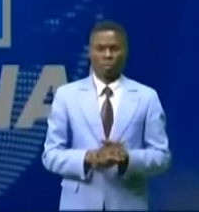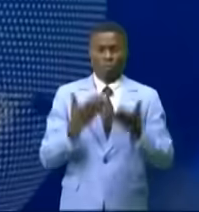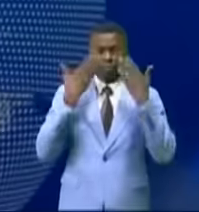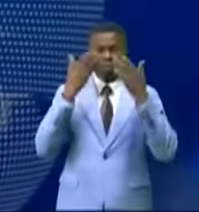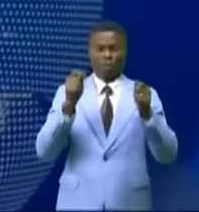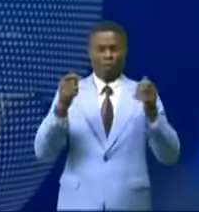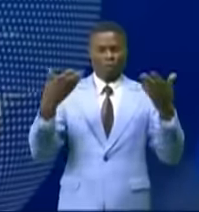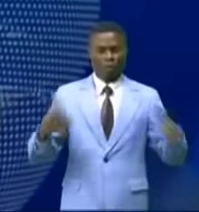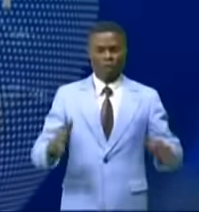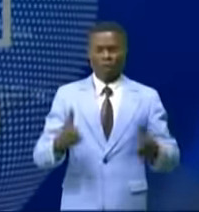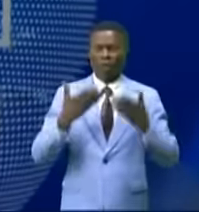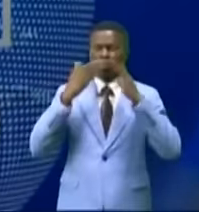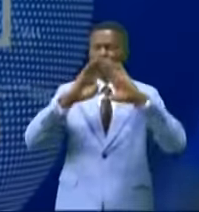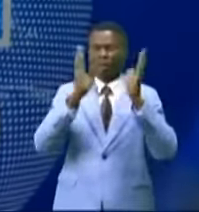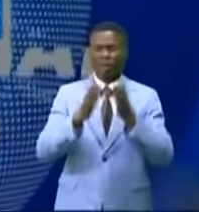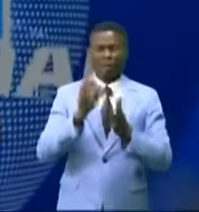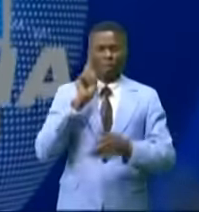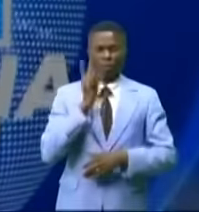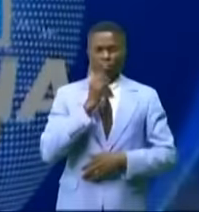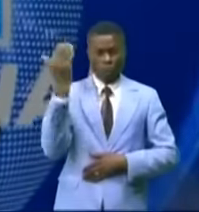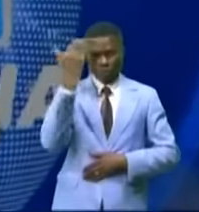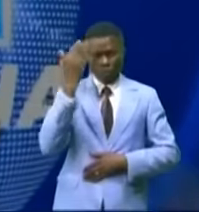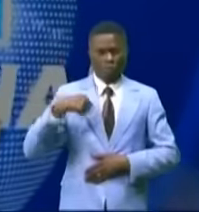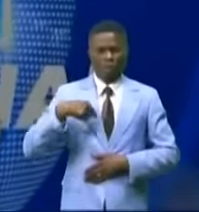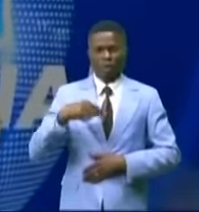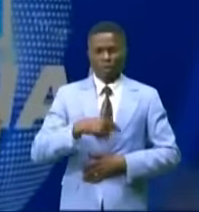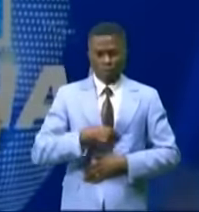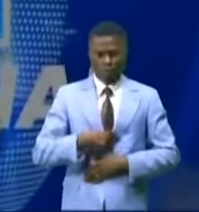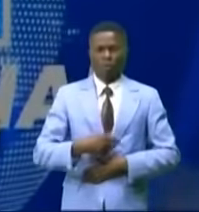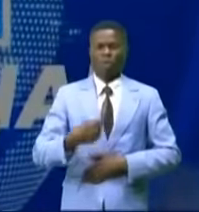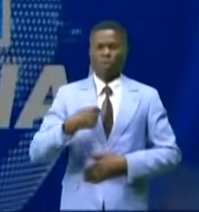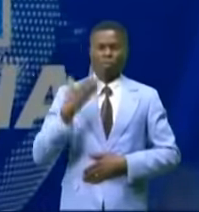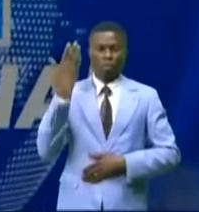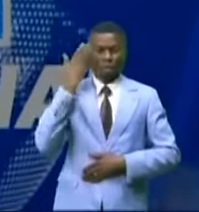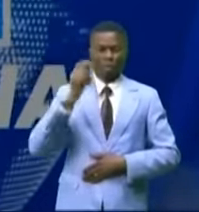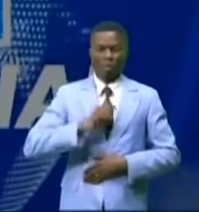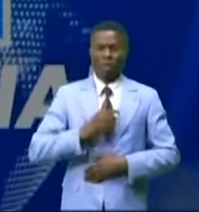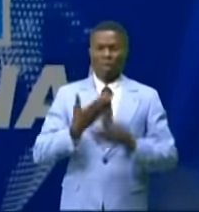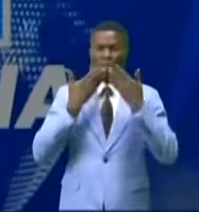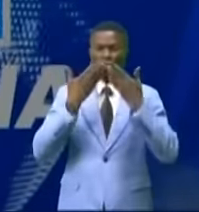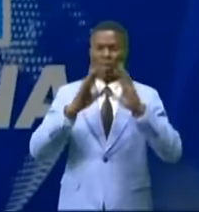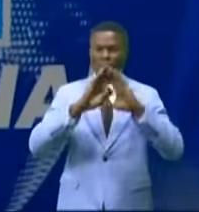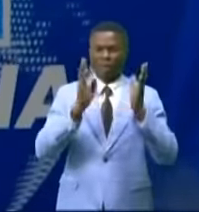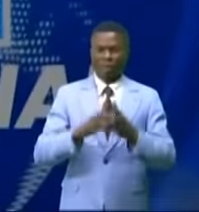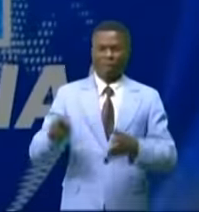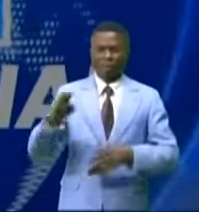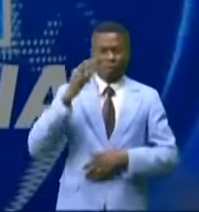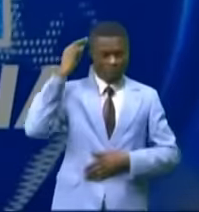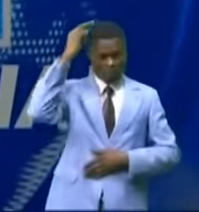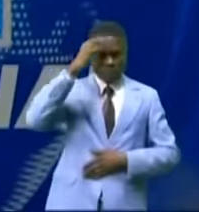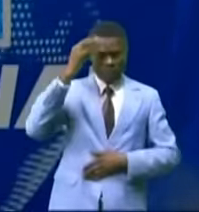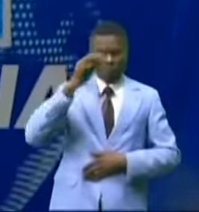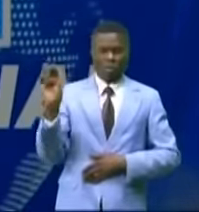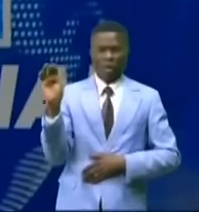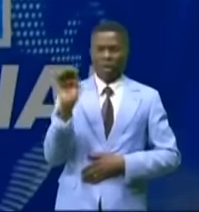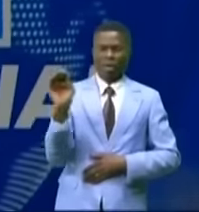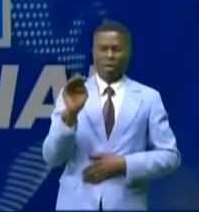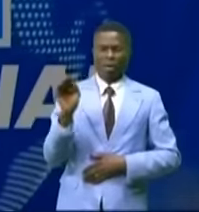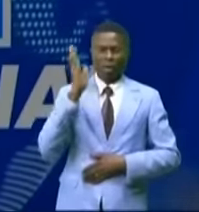Ce journal, merci de nous avoir suivis. À 23h, Gaëtan Magalano sera à l'antenne pour une nouvelle édition.